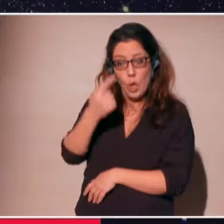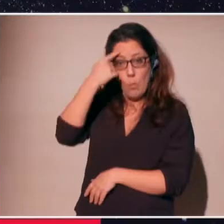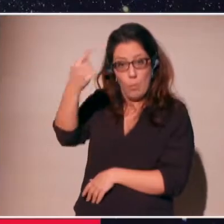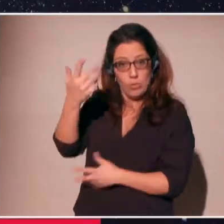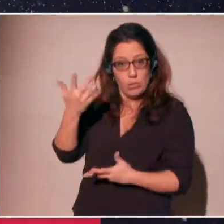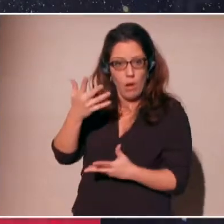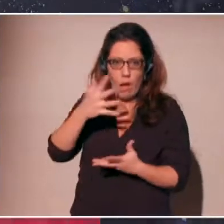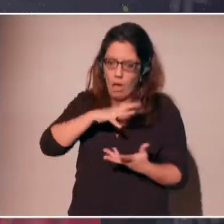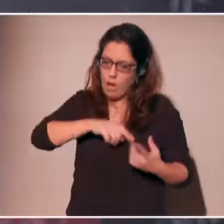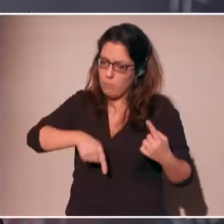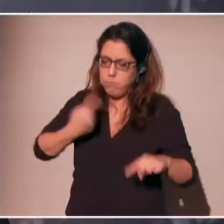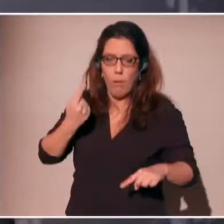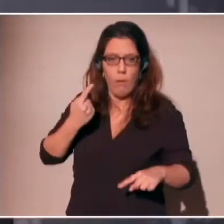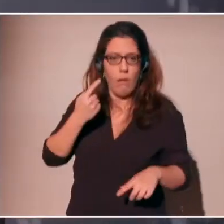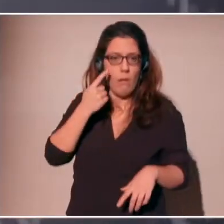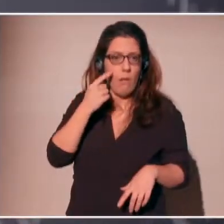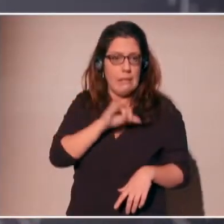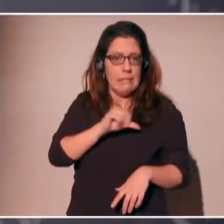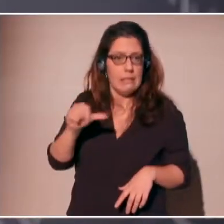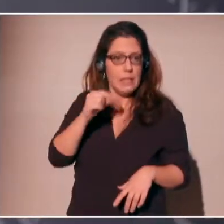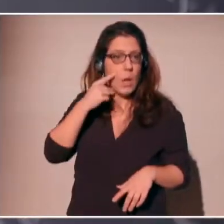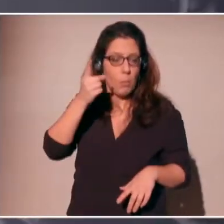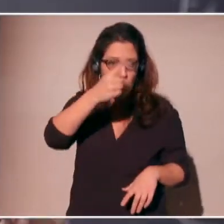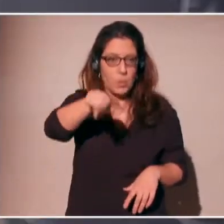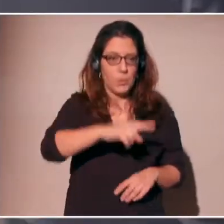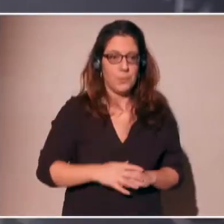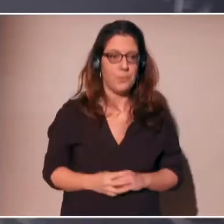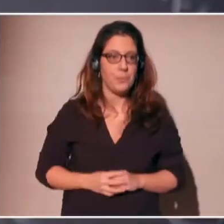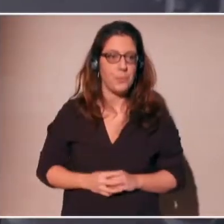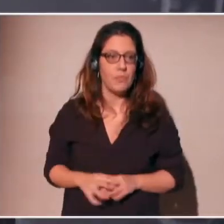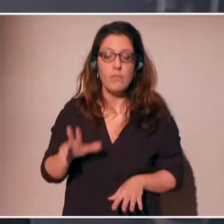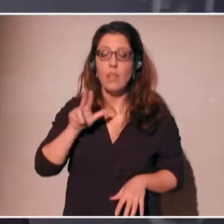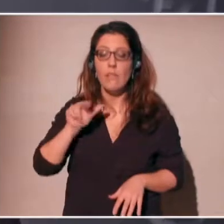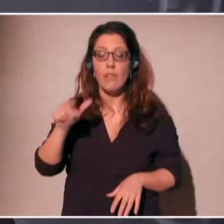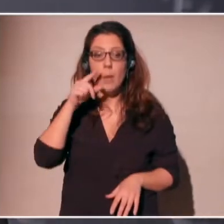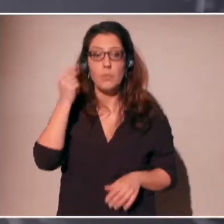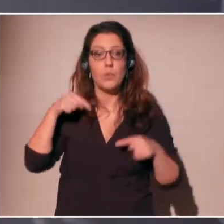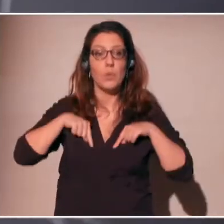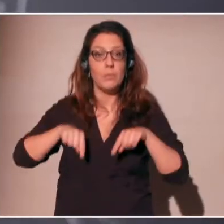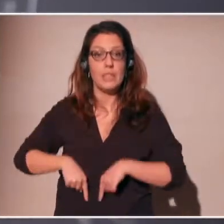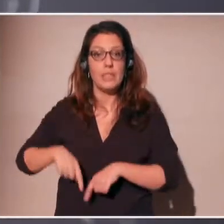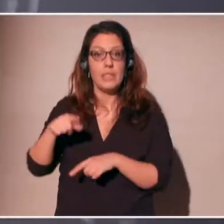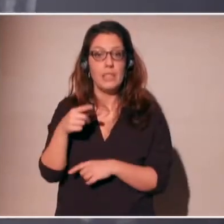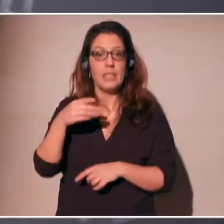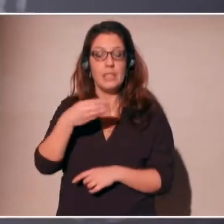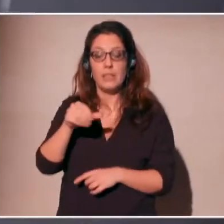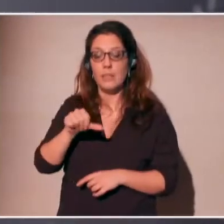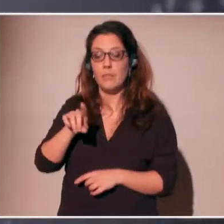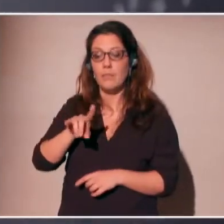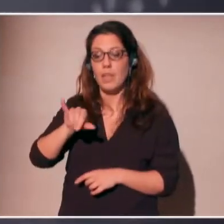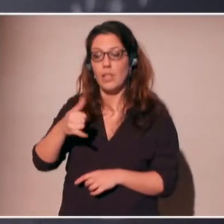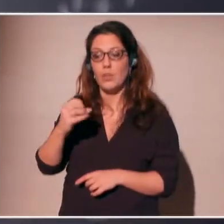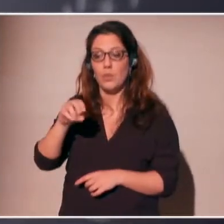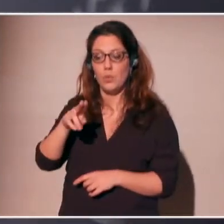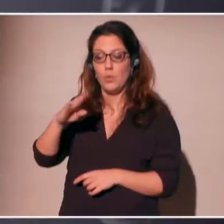révolution qui nous concerne tous. Alors nous allons retrouver dans quelques minutes Monsieur le ministre Mounir Mahjoubi,